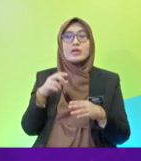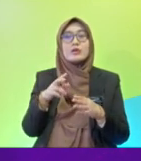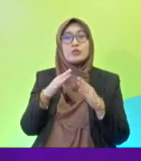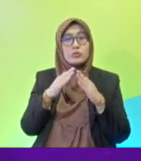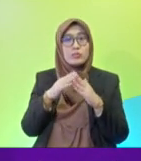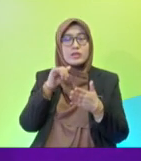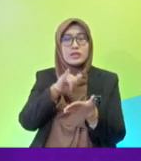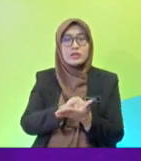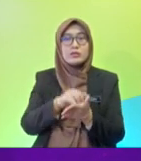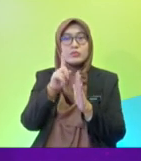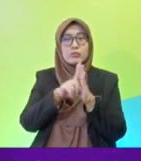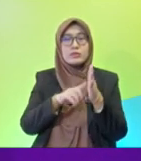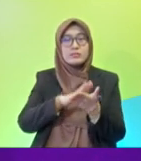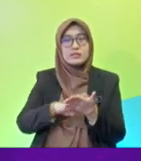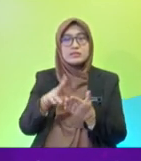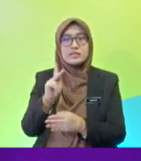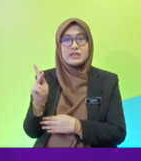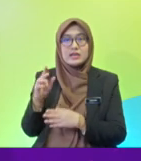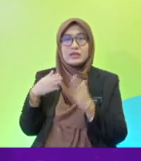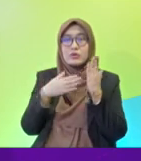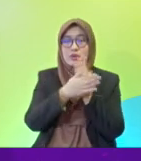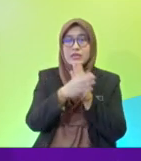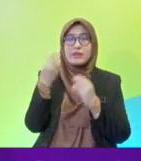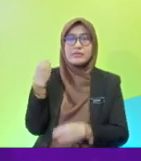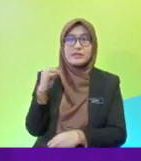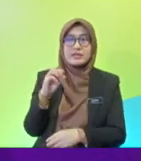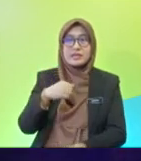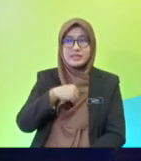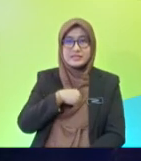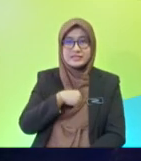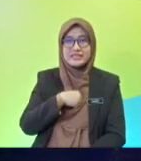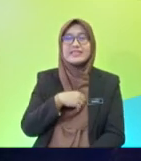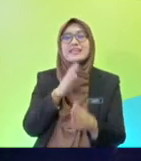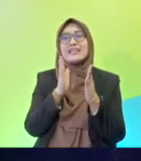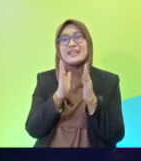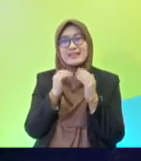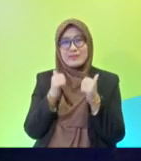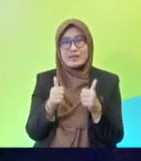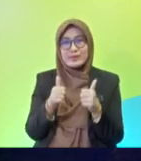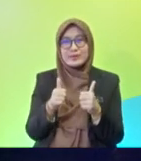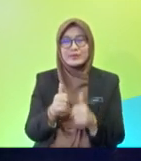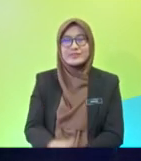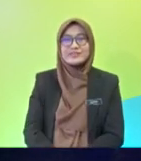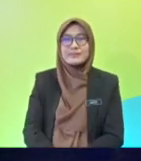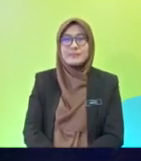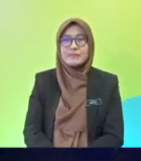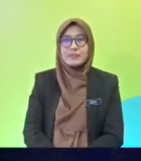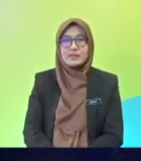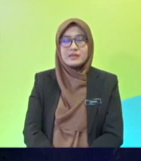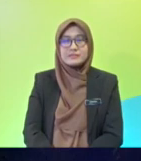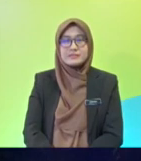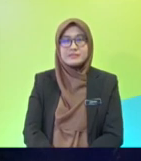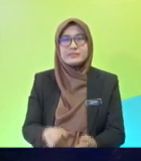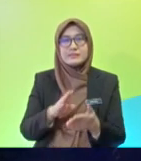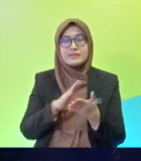kan oleh mereka sendiri jadi berdasarkan bacaan yang murid-murid